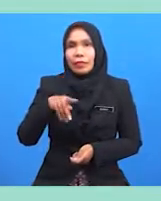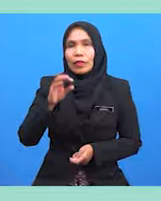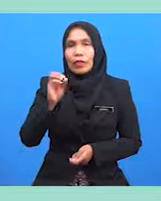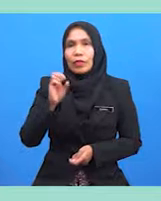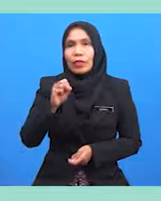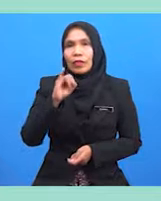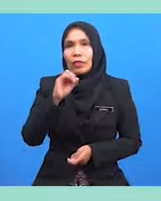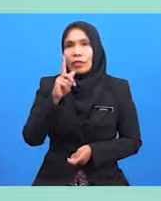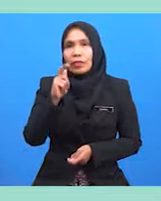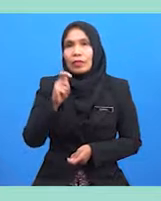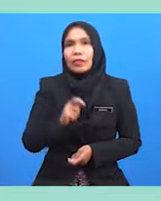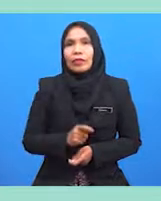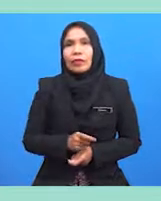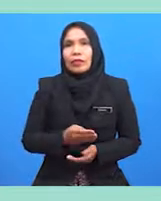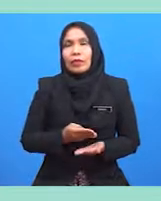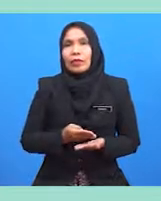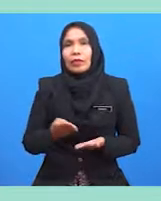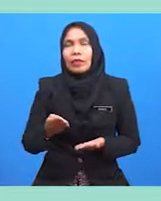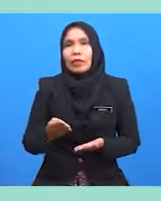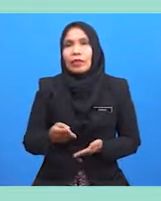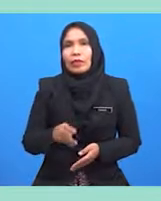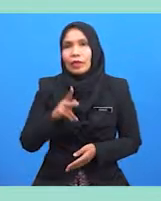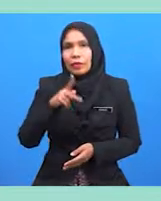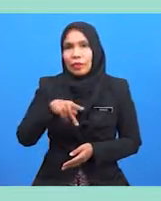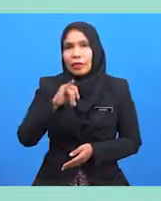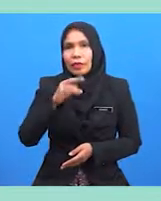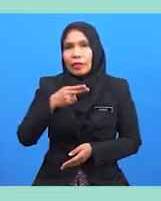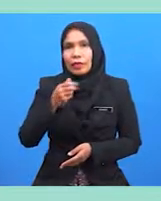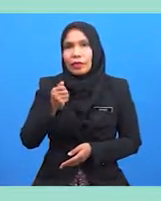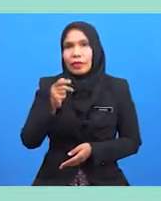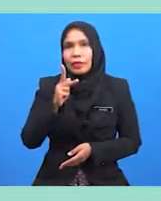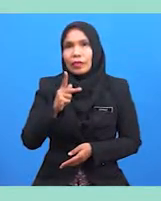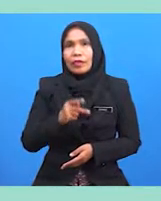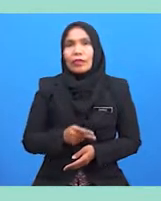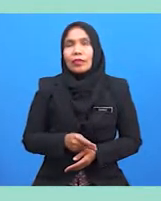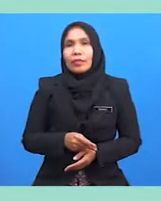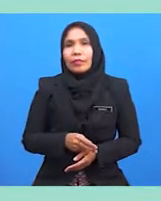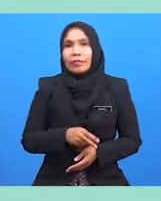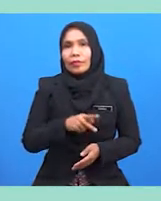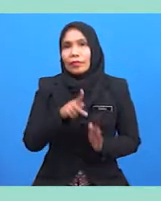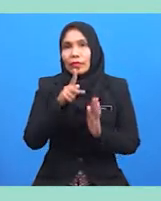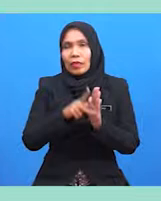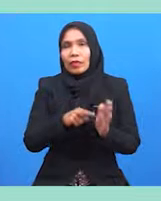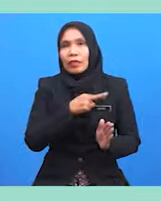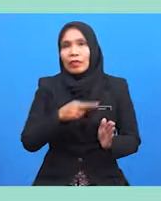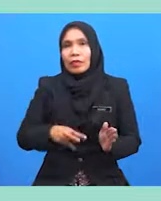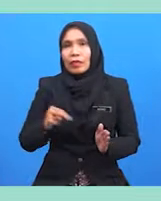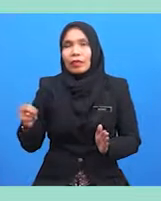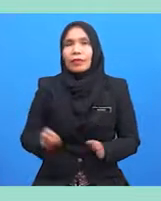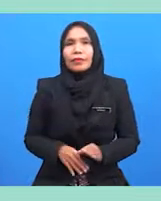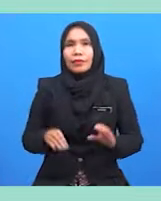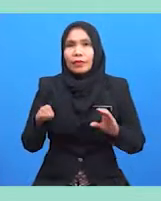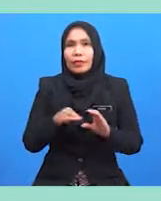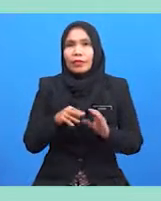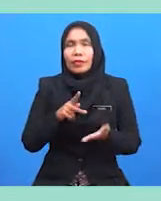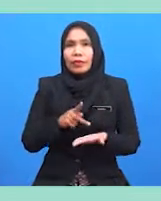hasil bukan cukai bagi pihak kerajaan. Bank Pusat membuat pembayaran bagi